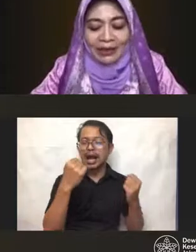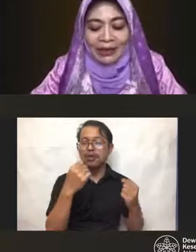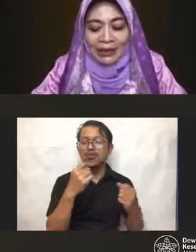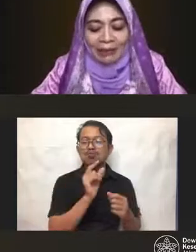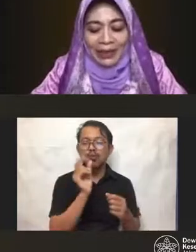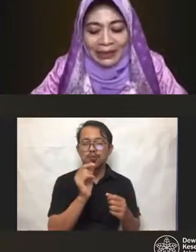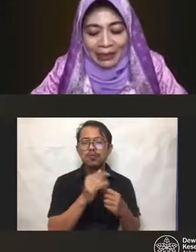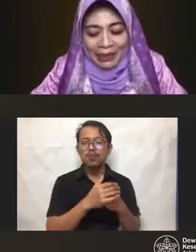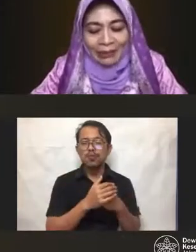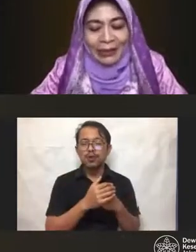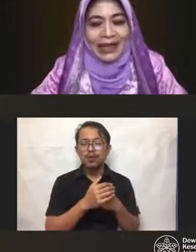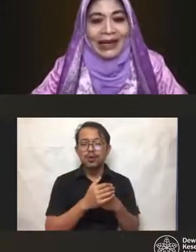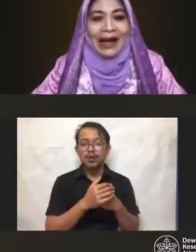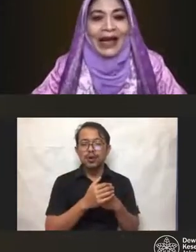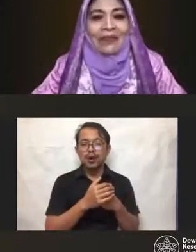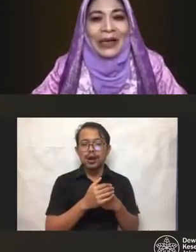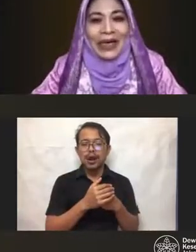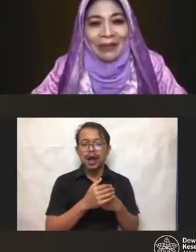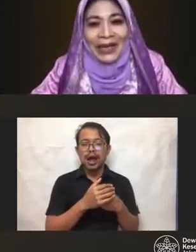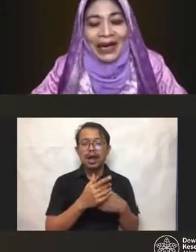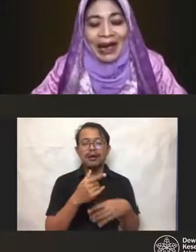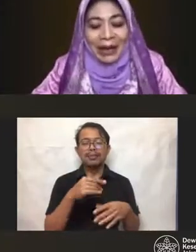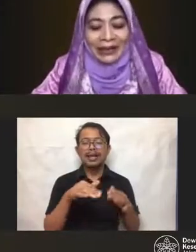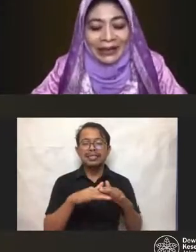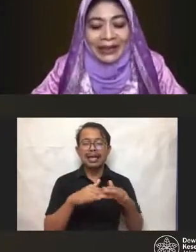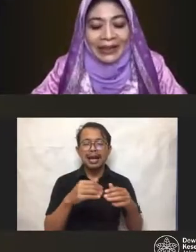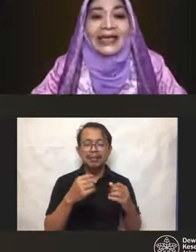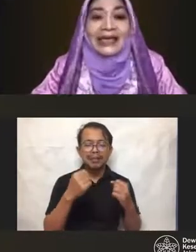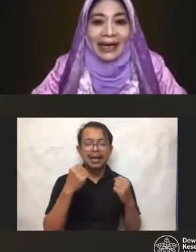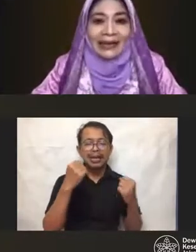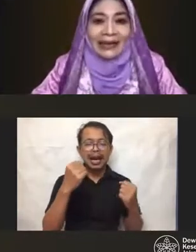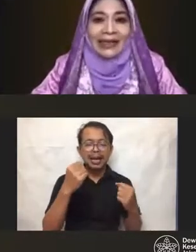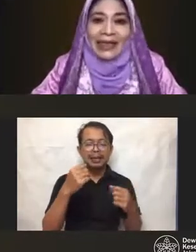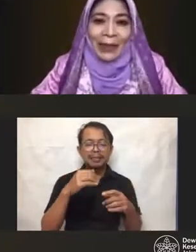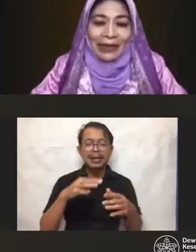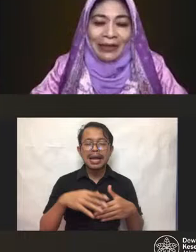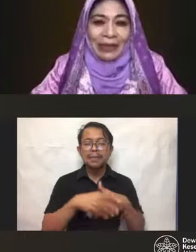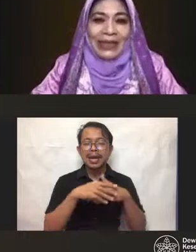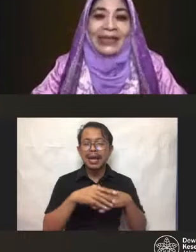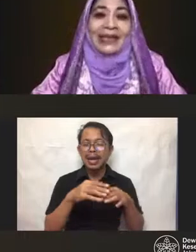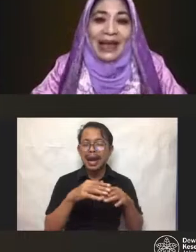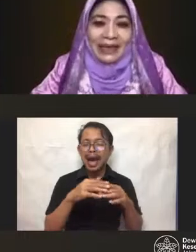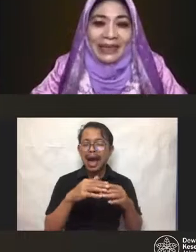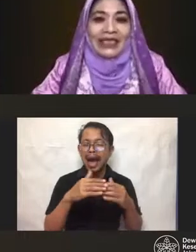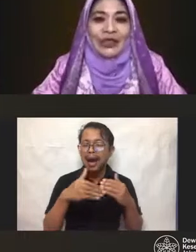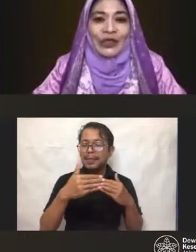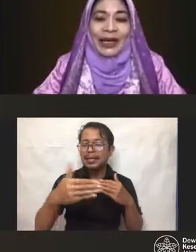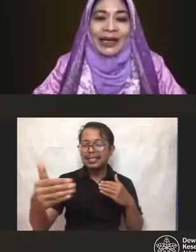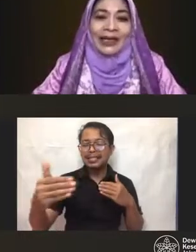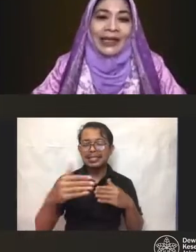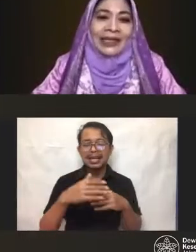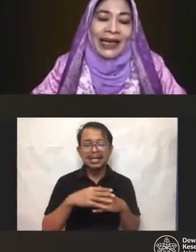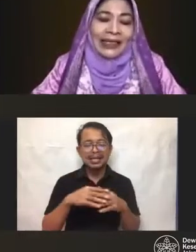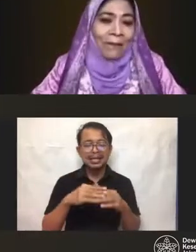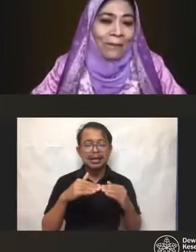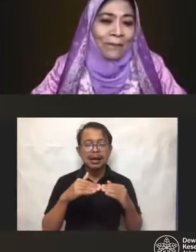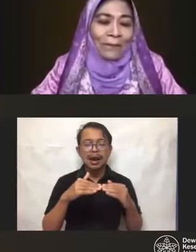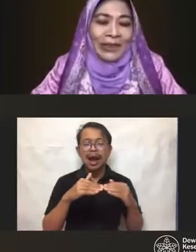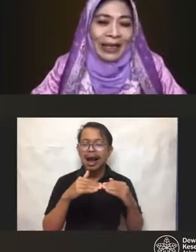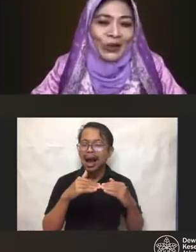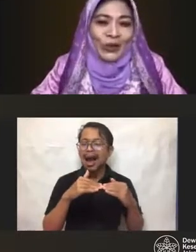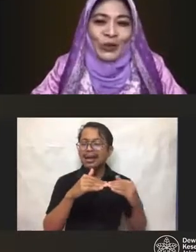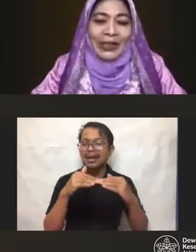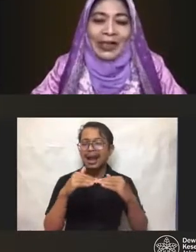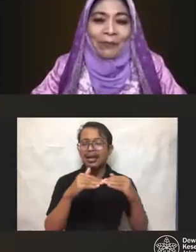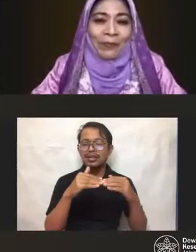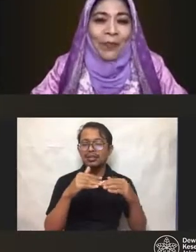dunia yang berdasarkan kemerdekaan, perdamaian abadi, dan ini yang paling penting, keadilan sosial. Inilah